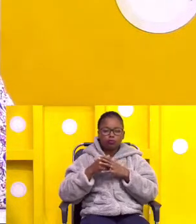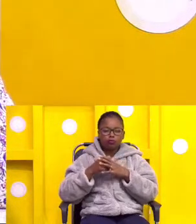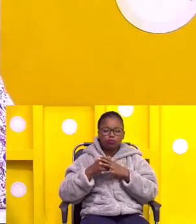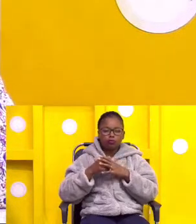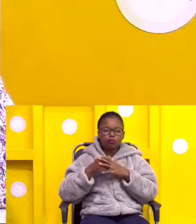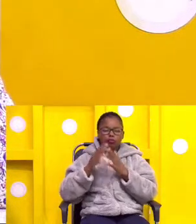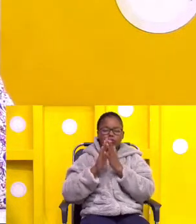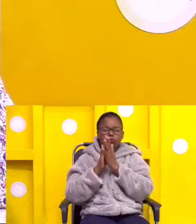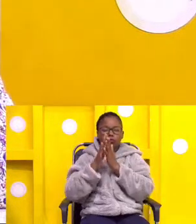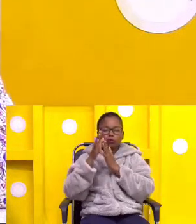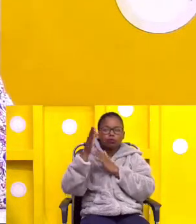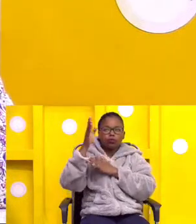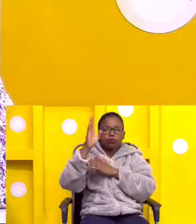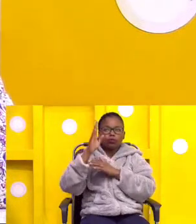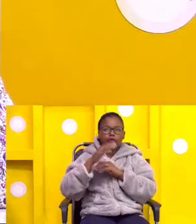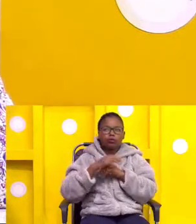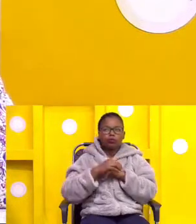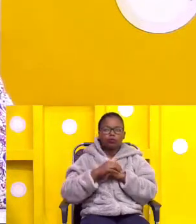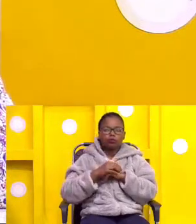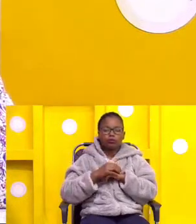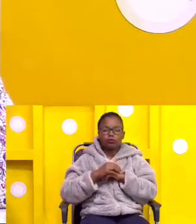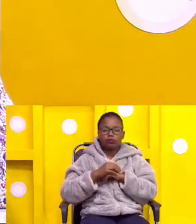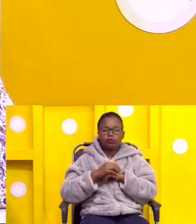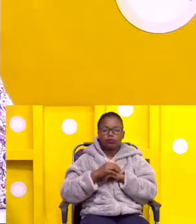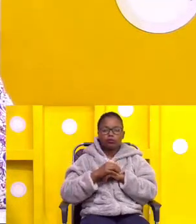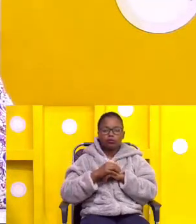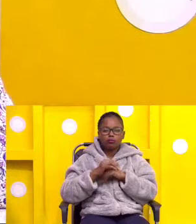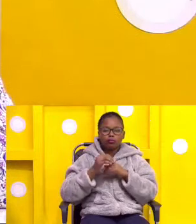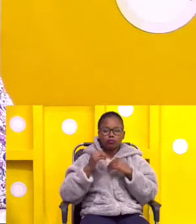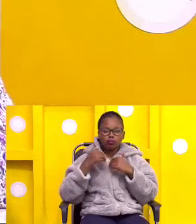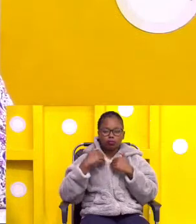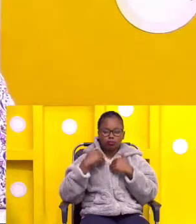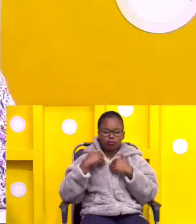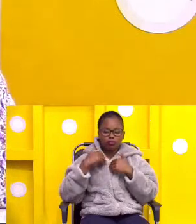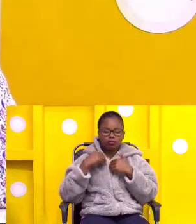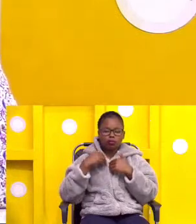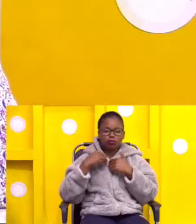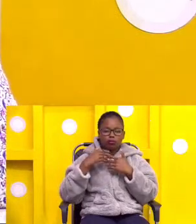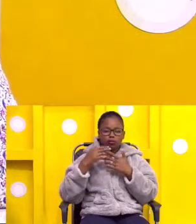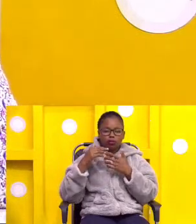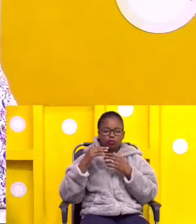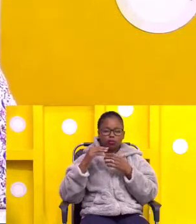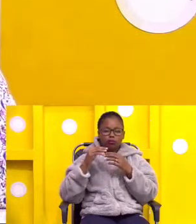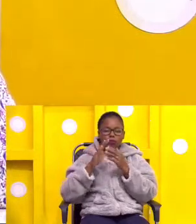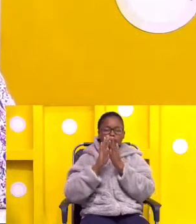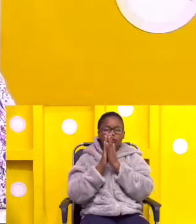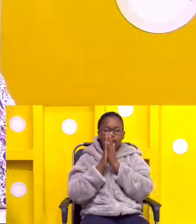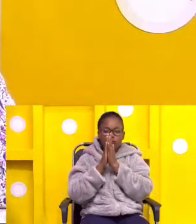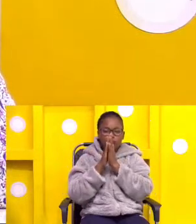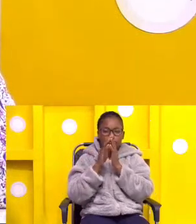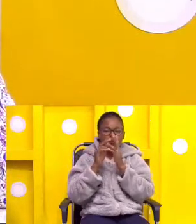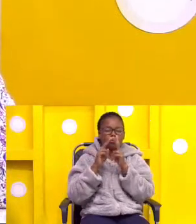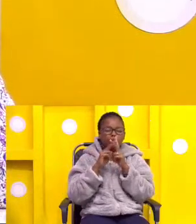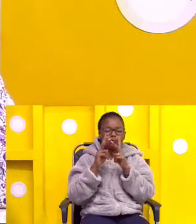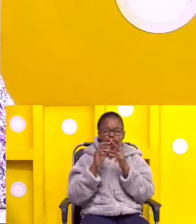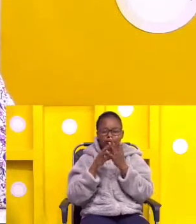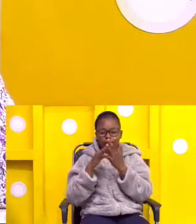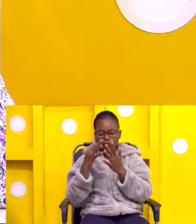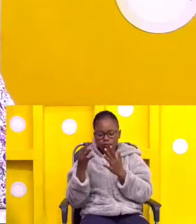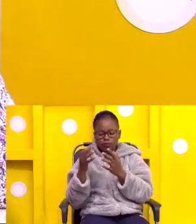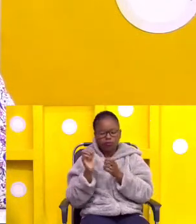Mwana sifuye sana. Nia linasifeo. Ya kukura dola dikidhia wira matiramu let it down.